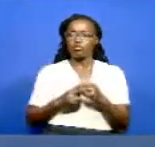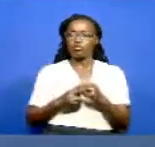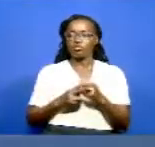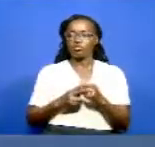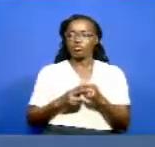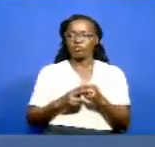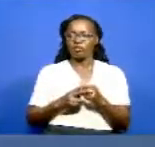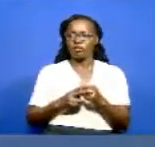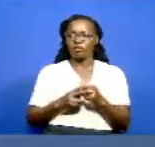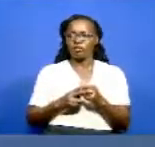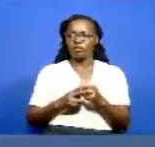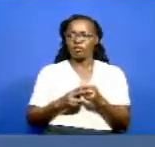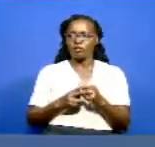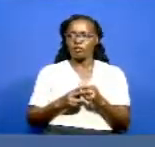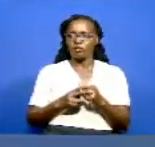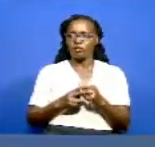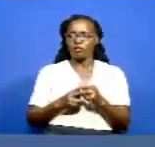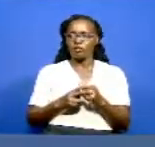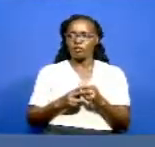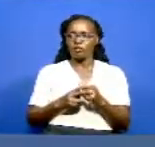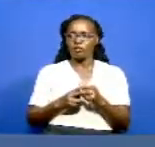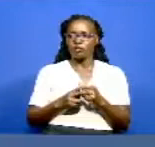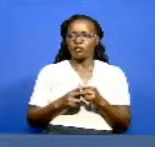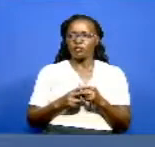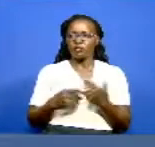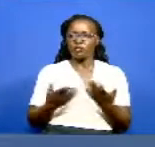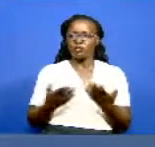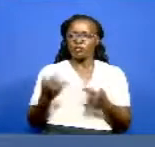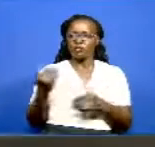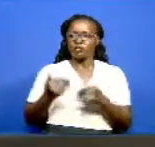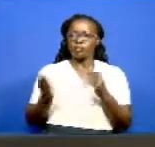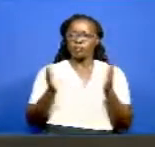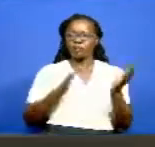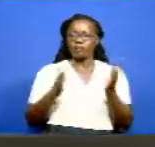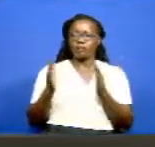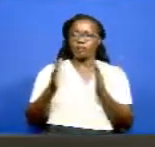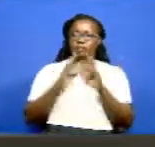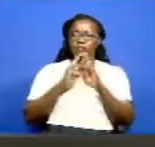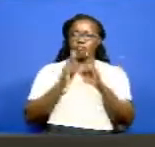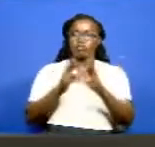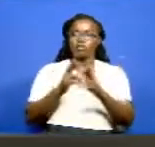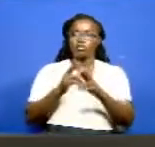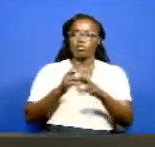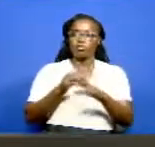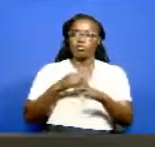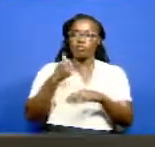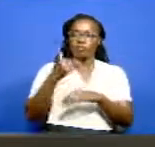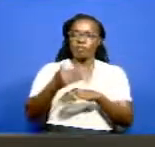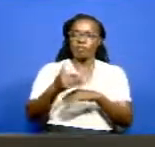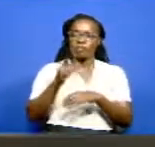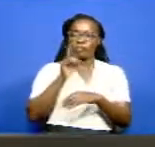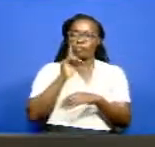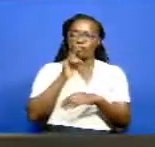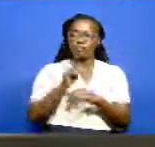nyuzi 27. Na basi kwa hayo natamatisha utabiri wa hali ya hewa. Tupatane tena hapo kesho, Maula na